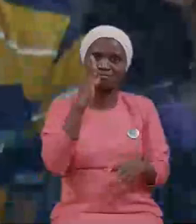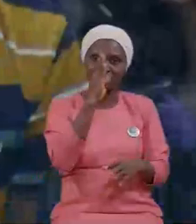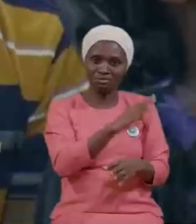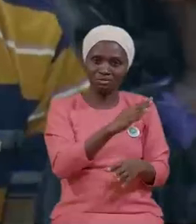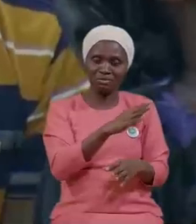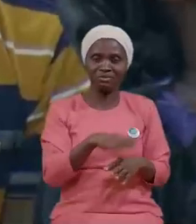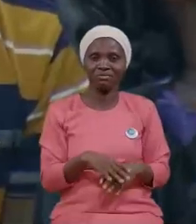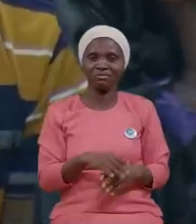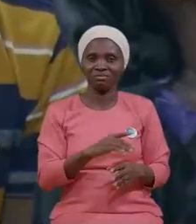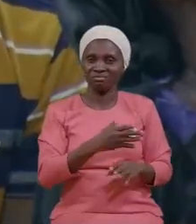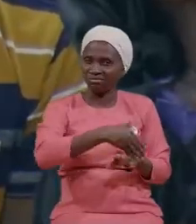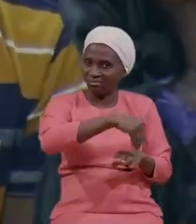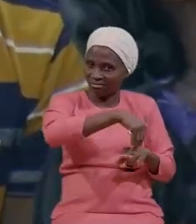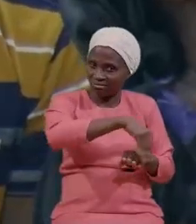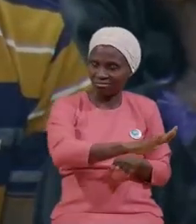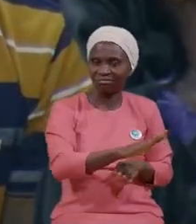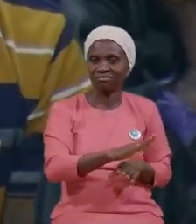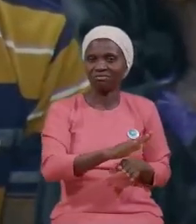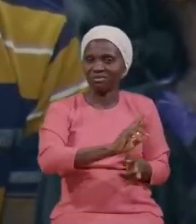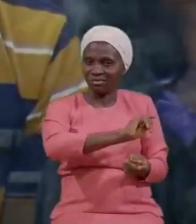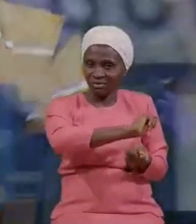Détourne-toi, repens-toi.